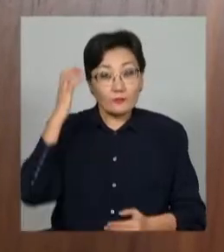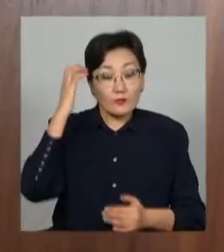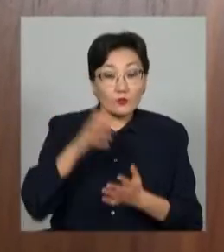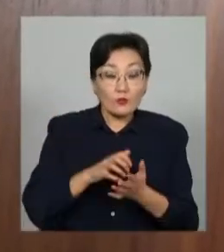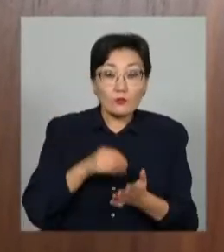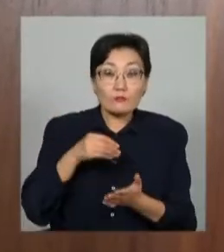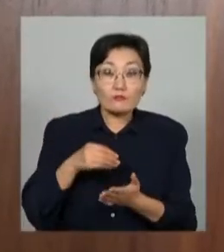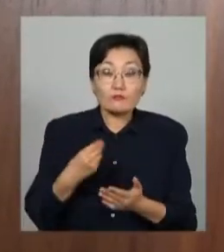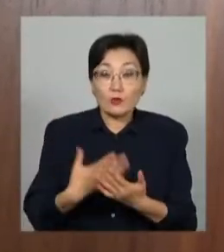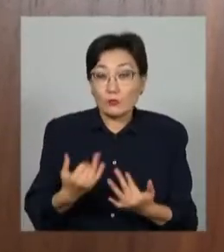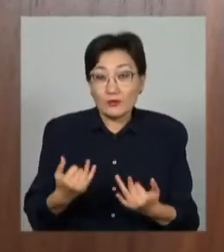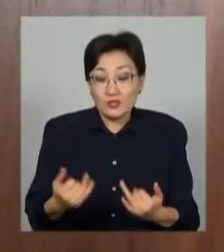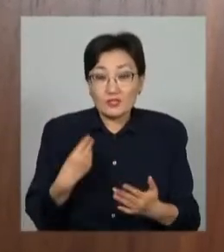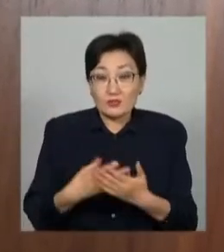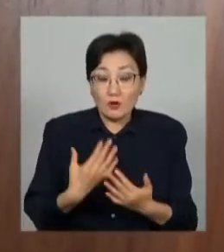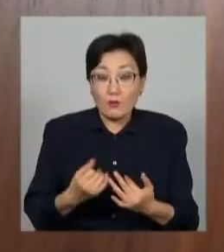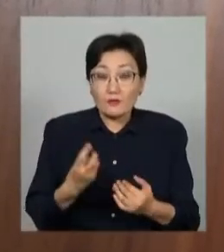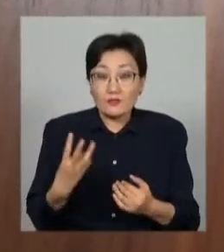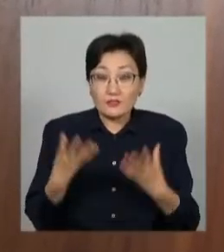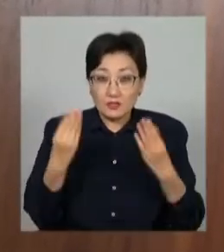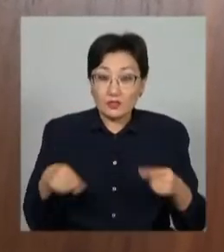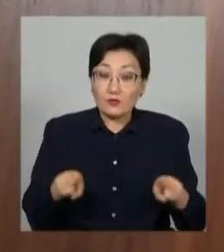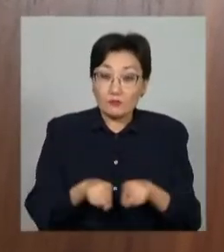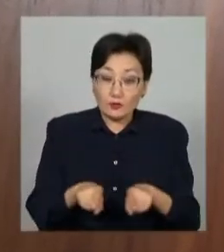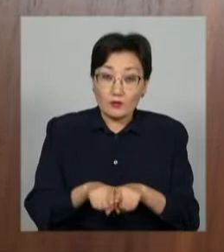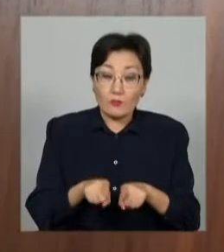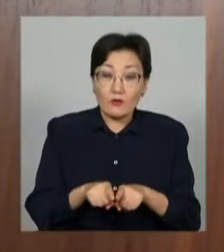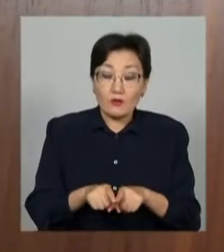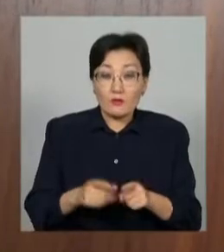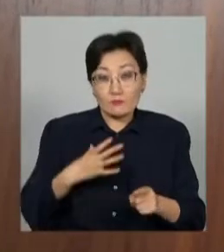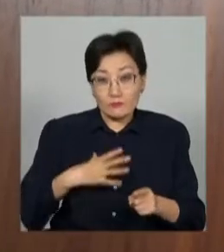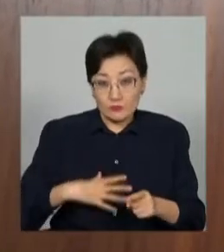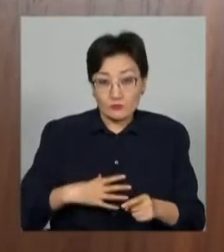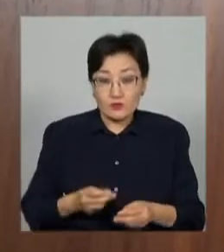так вот живем. По несколько раз в день вот так вот приходится